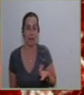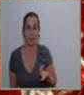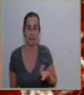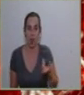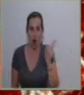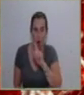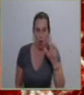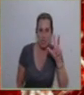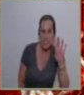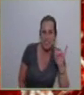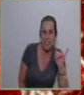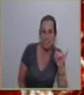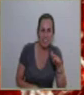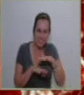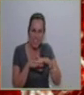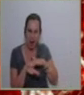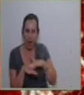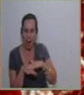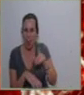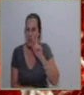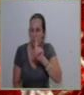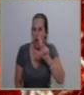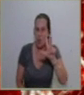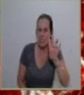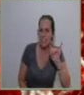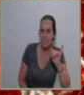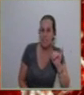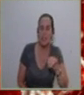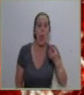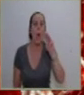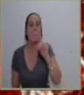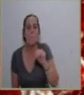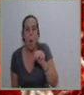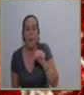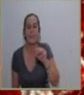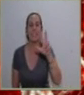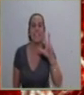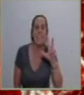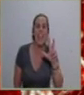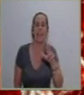מוטצבי? סליחה? מוטצבי? מוטצביק.